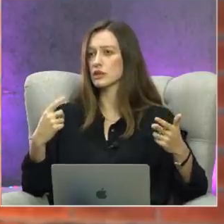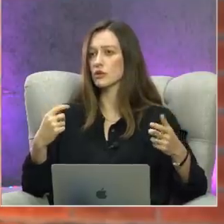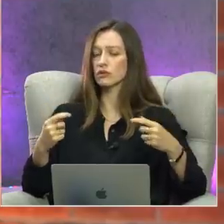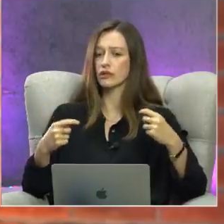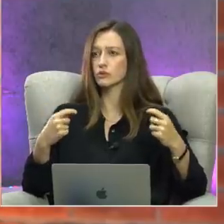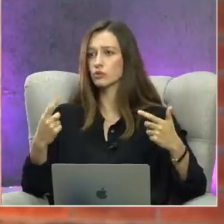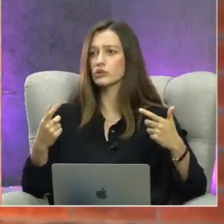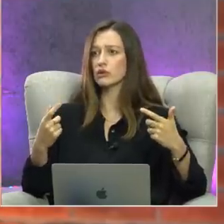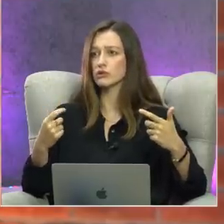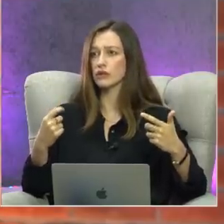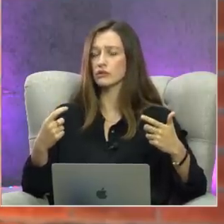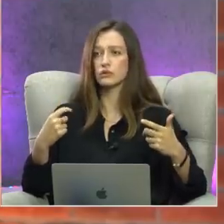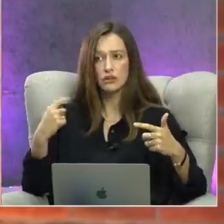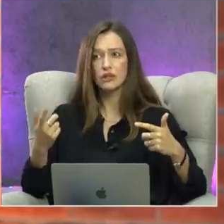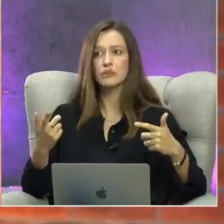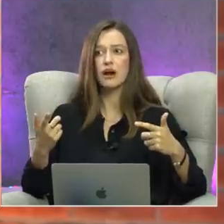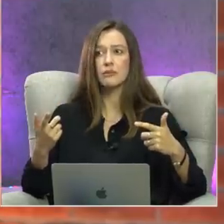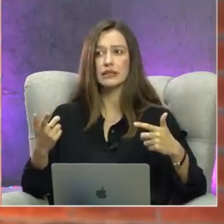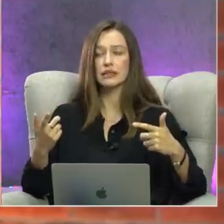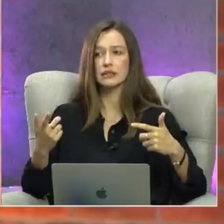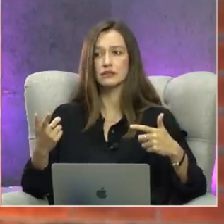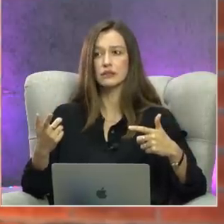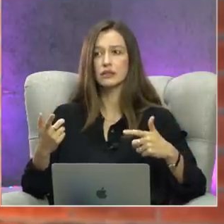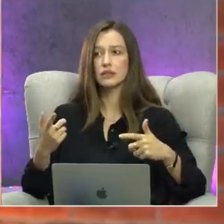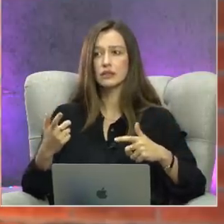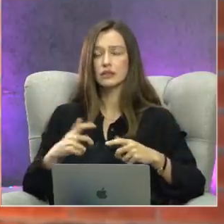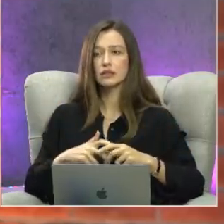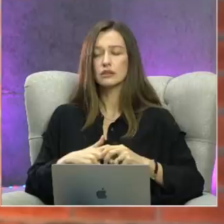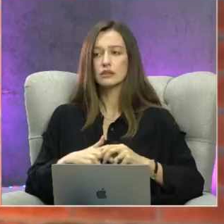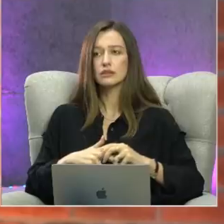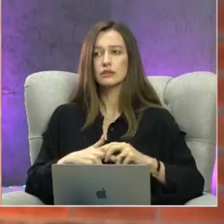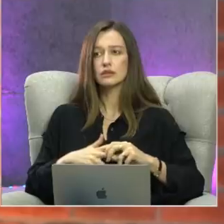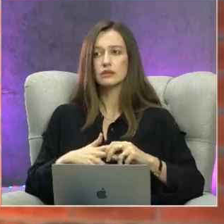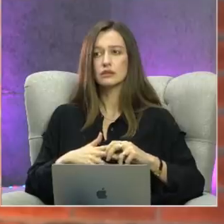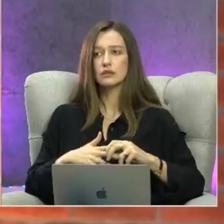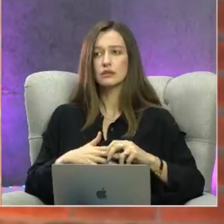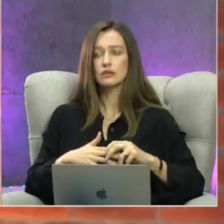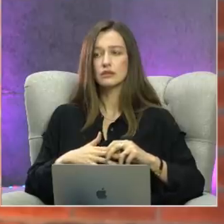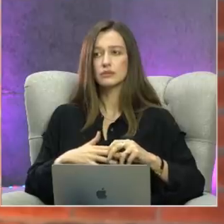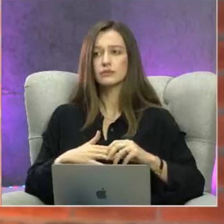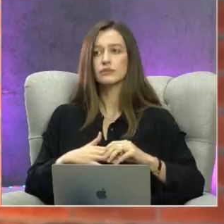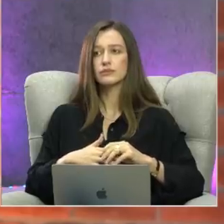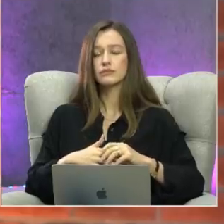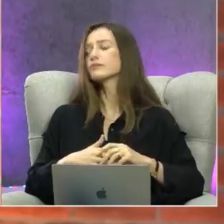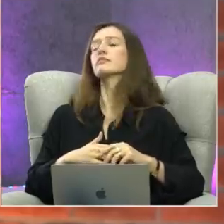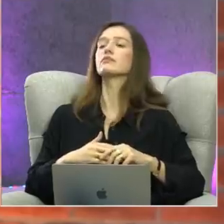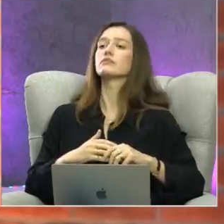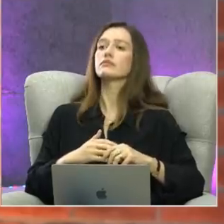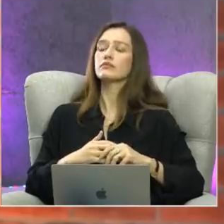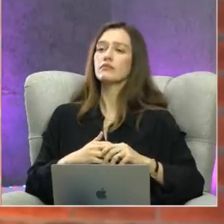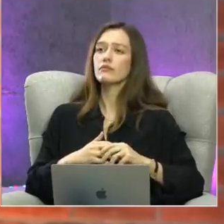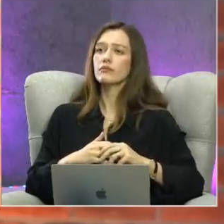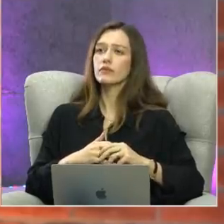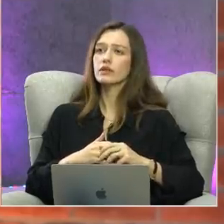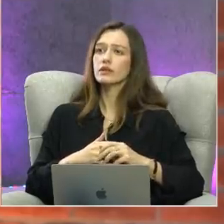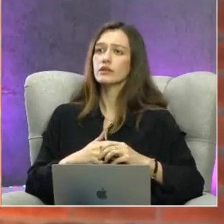aslında doğal olarak dürtüsel olsaydı diyorum. Tepki vermek gerekirdi. Yılan ve örümcek gibi ve eklem bacaklı korkusunun doğuştan